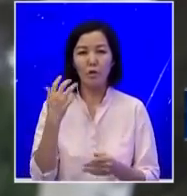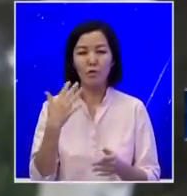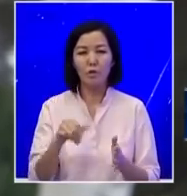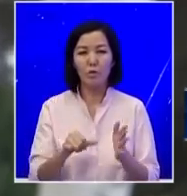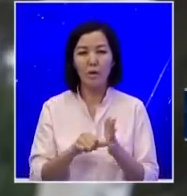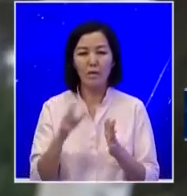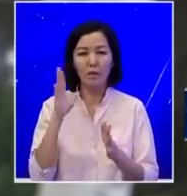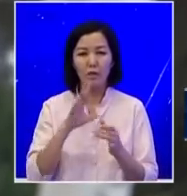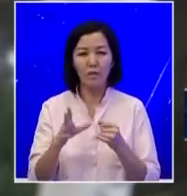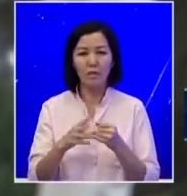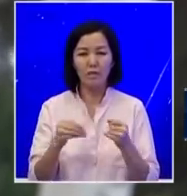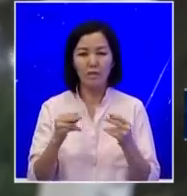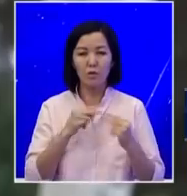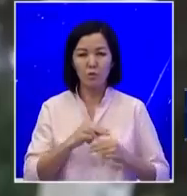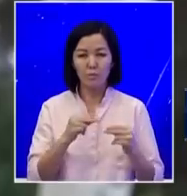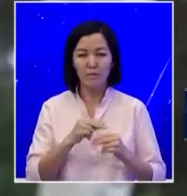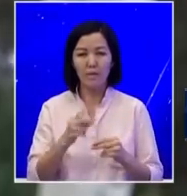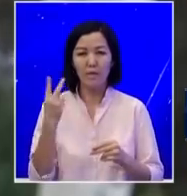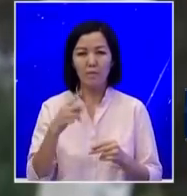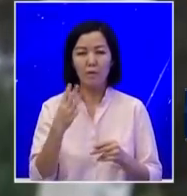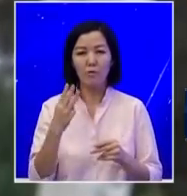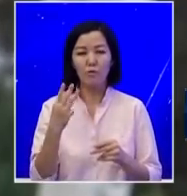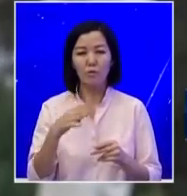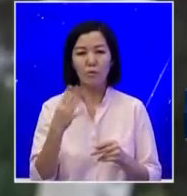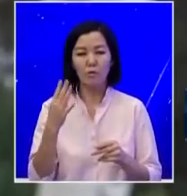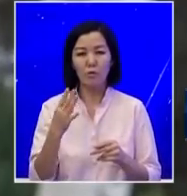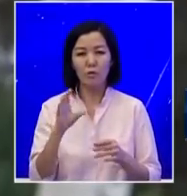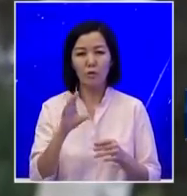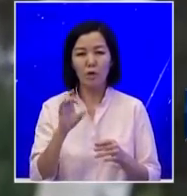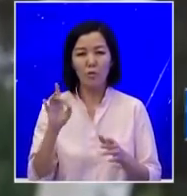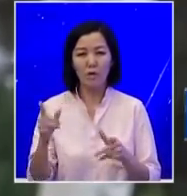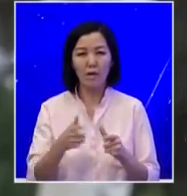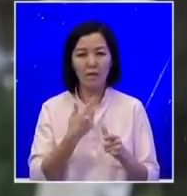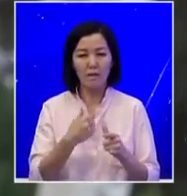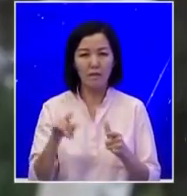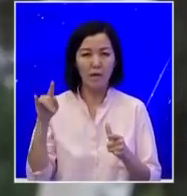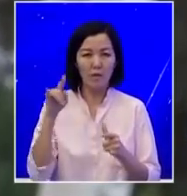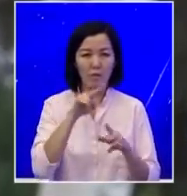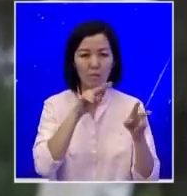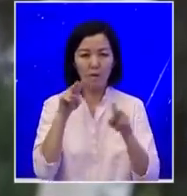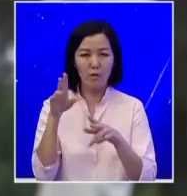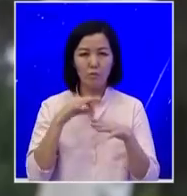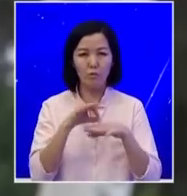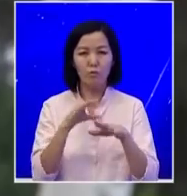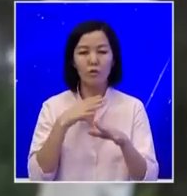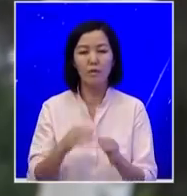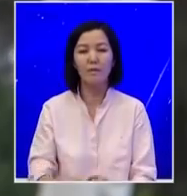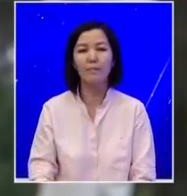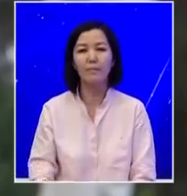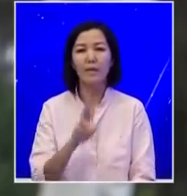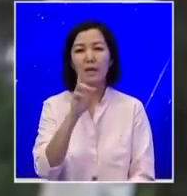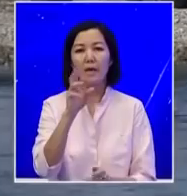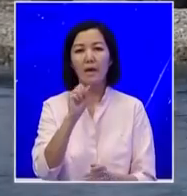256 жер беті шолу жұмыстары және 23-24 сәуір аралығында әуе шолу жұмыстары жүргізілген.